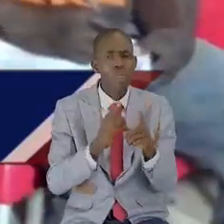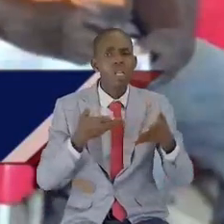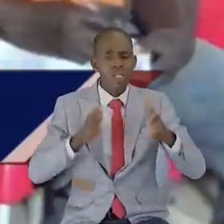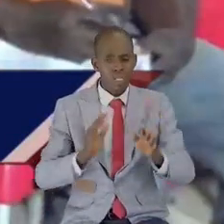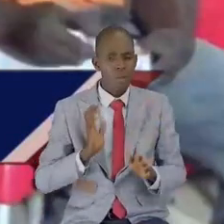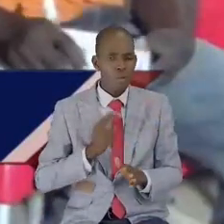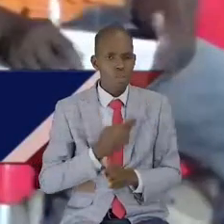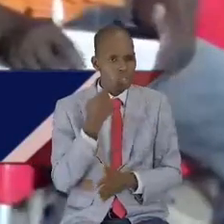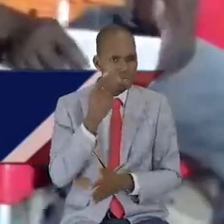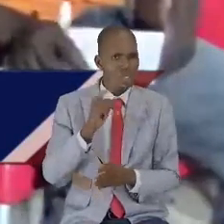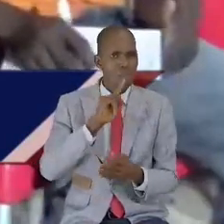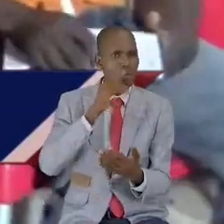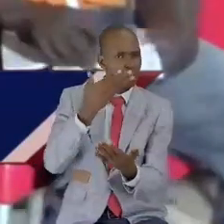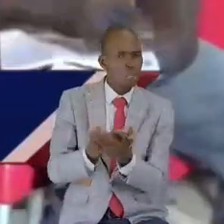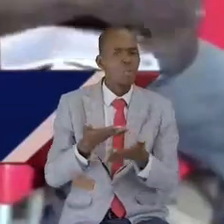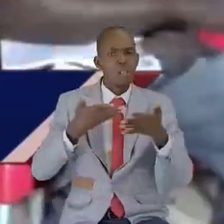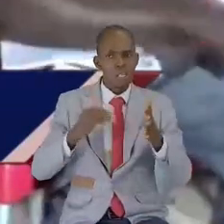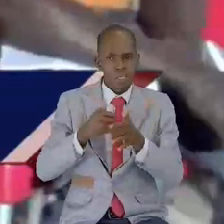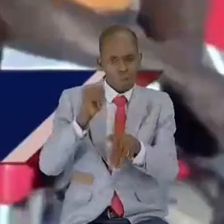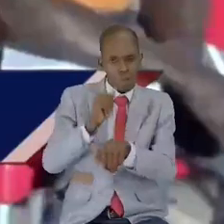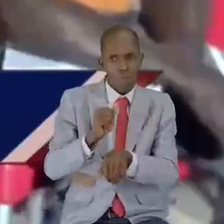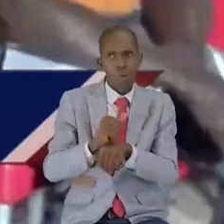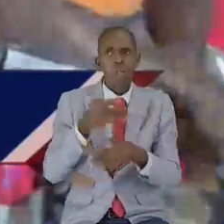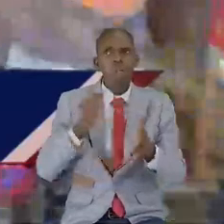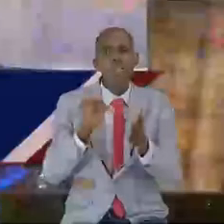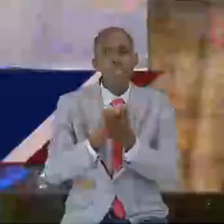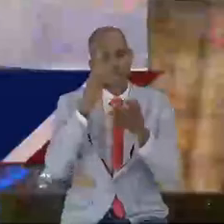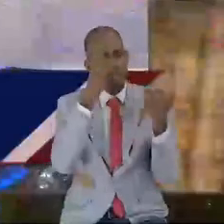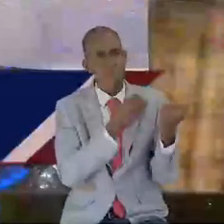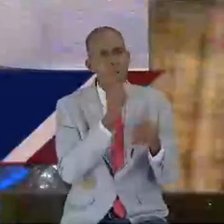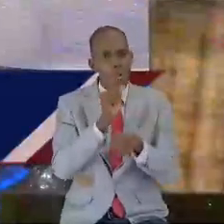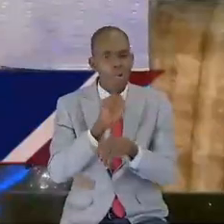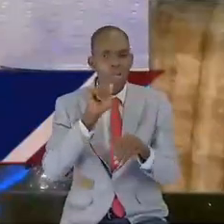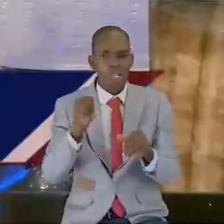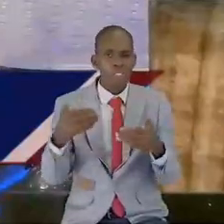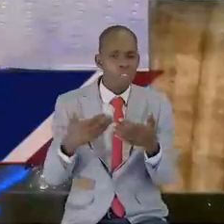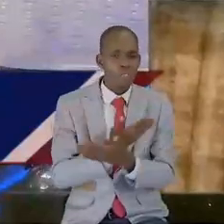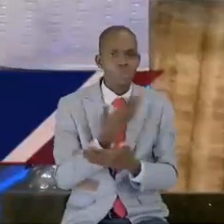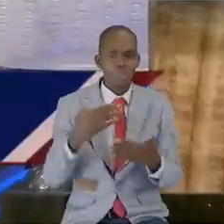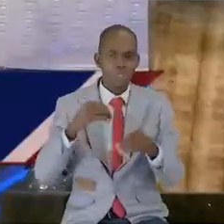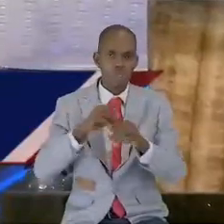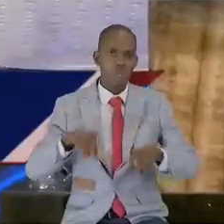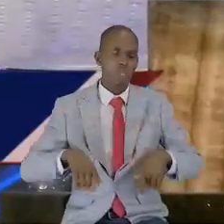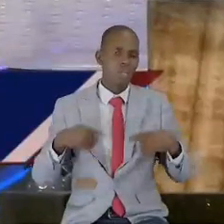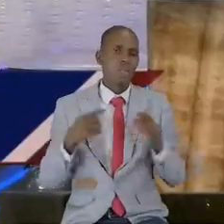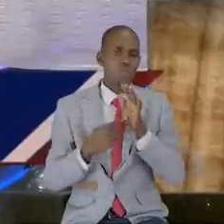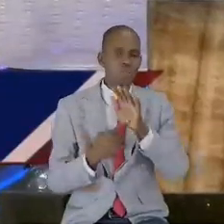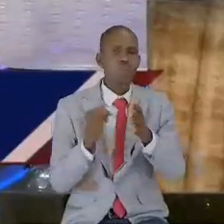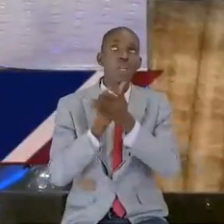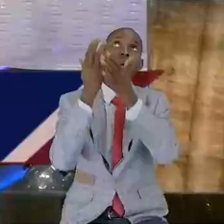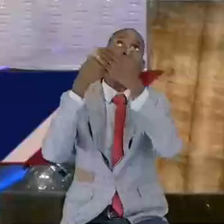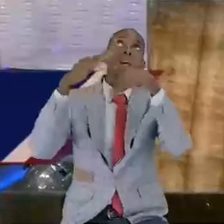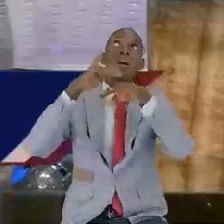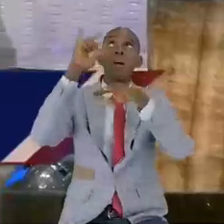que cette foi agisse, qu'elle produit une nouvelle vie, qu'elle transforme des vies, une vie céleste, une vie